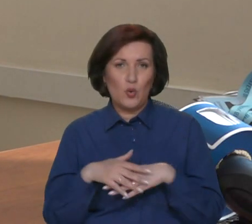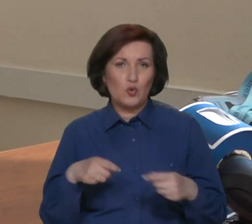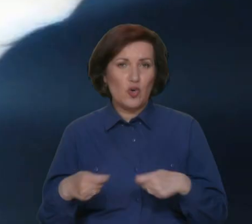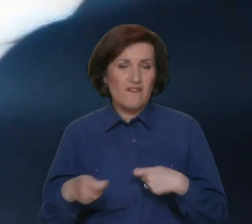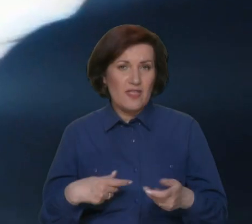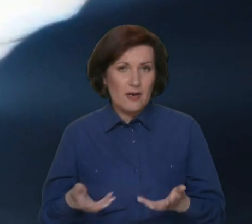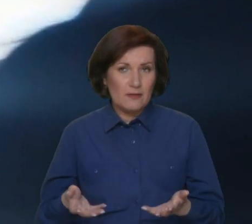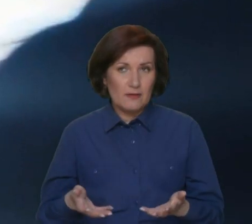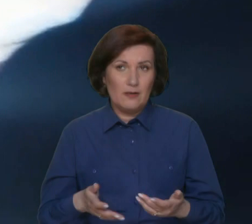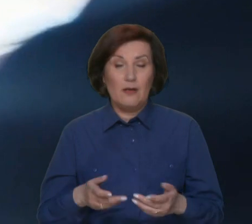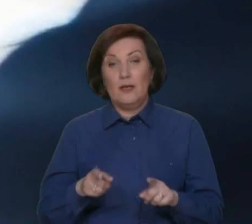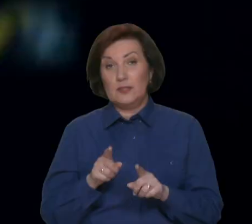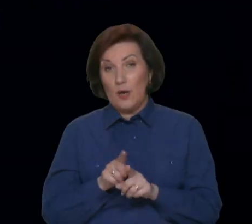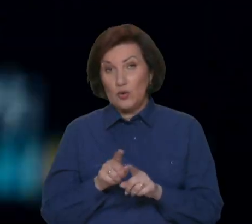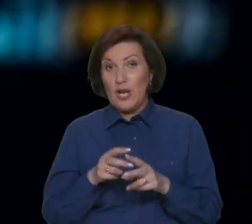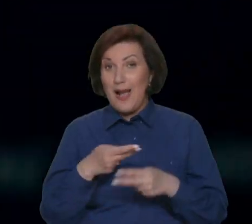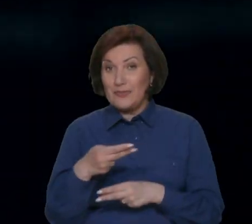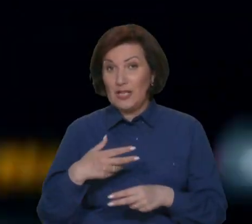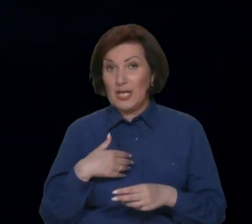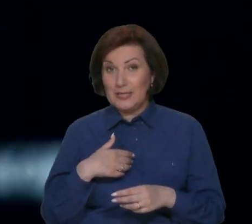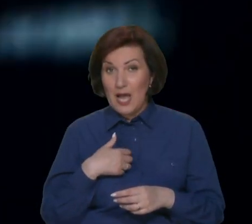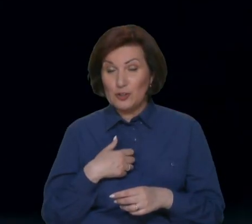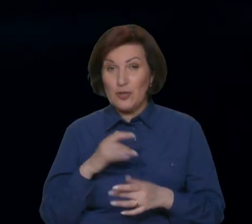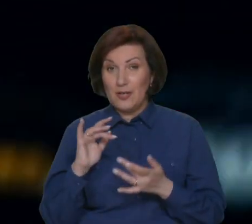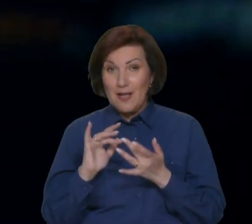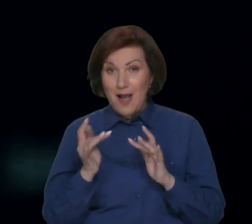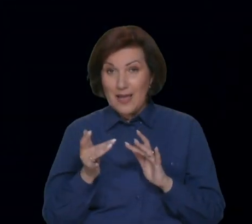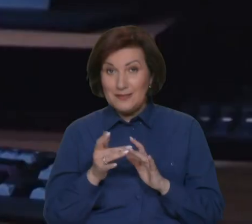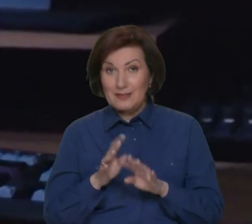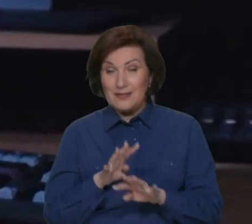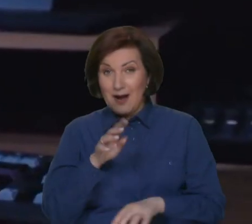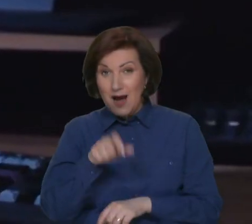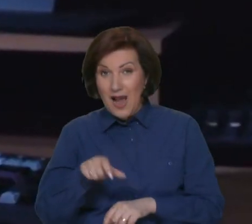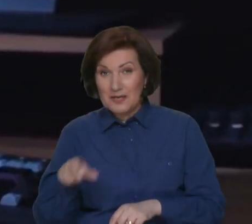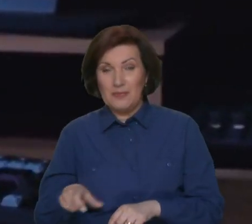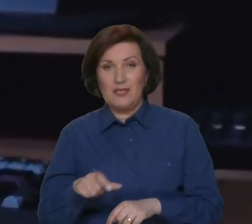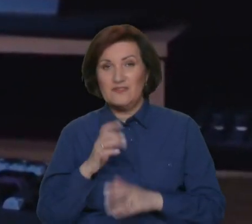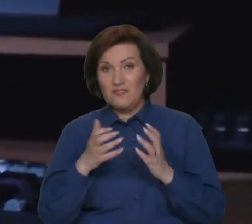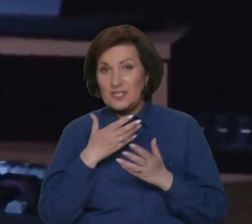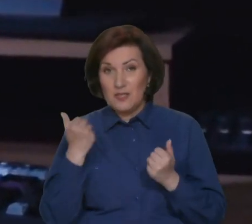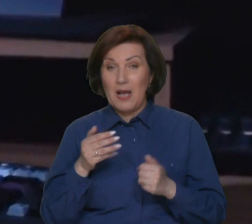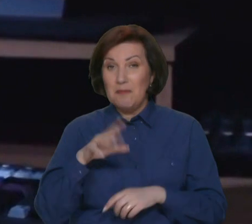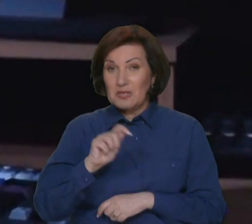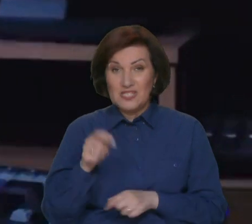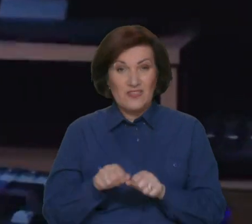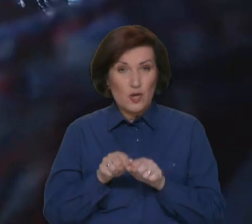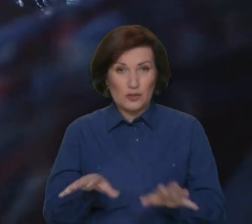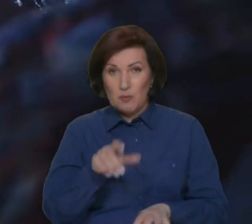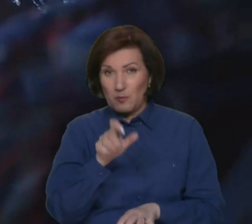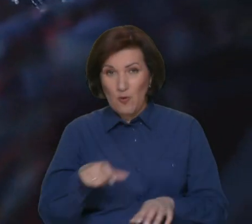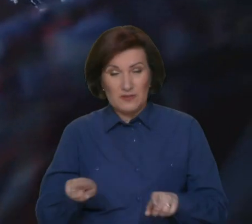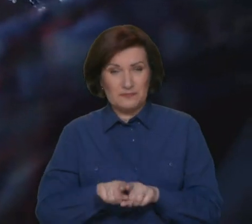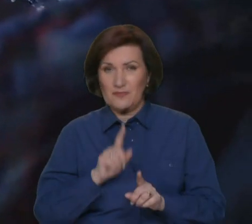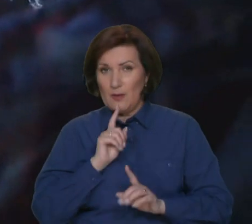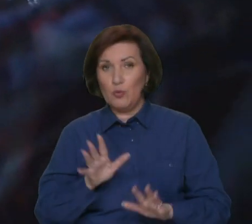торгівельних мереж. Також додає, аналогів нашої IT-армії у світі немає. І навіть після війни розформовувати її не будуть. Навпаки,